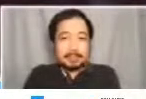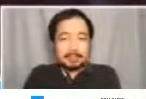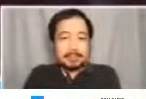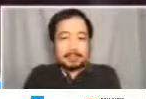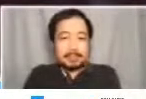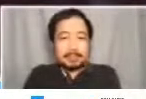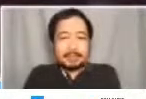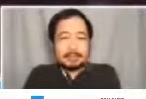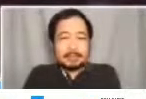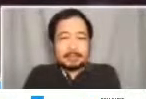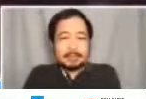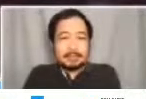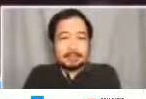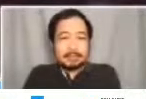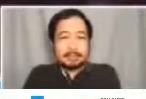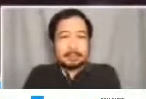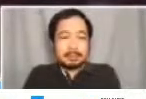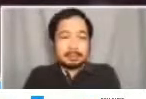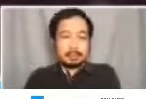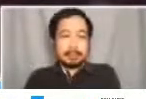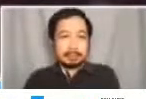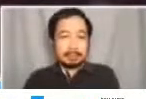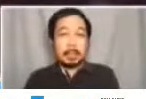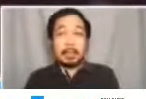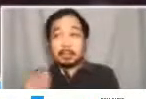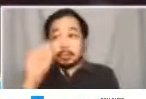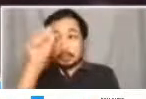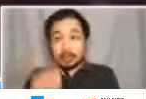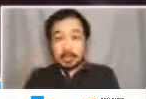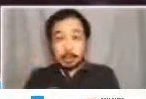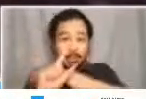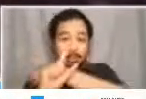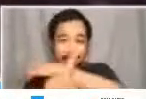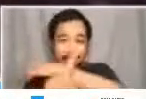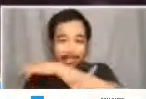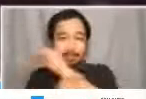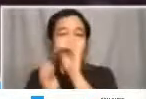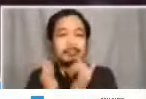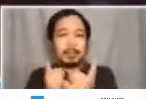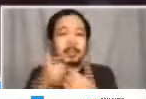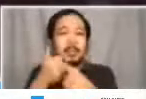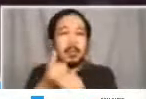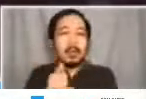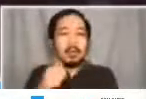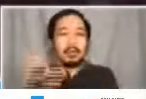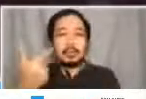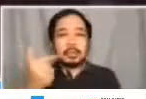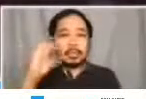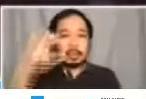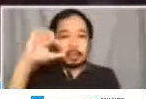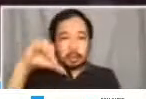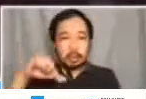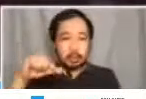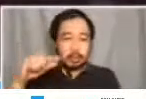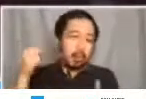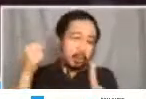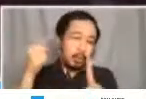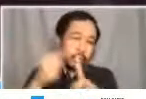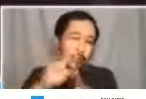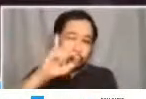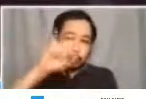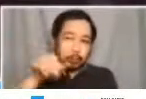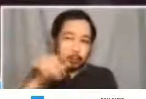Yotan Group of Companies, Metrobank Foundation, ang aktres na si Bea Alonso at iba pang mga kumpanyang